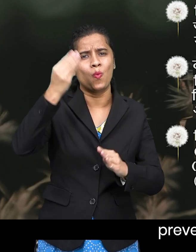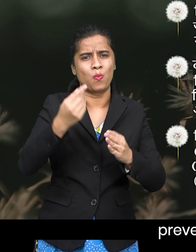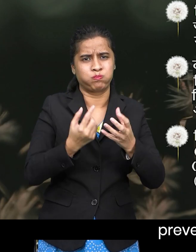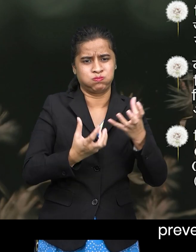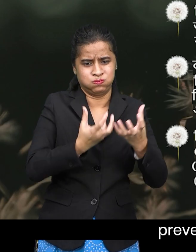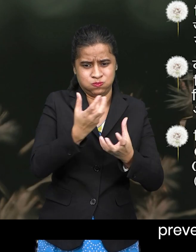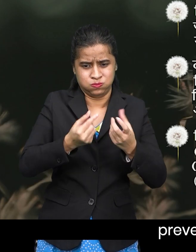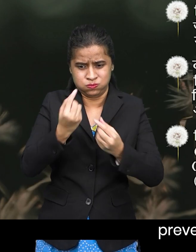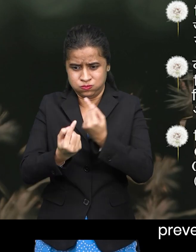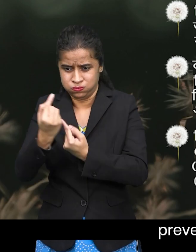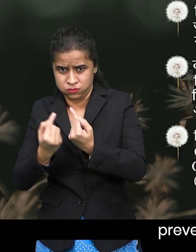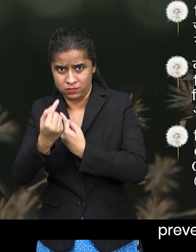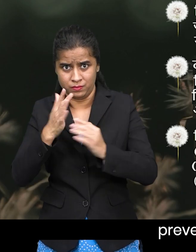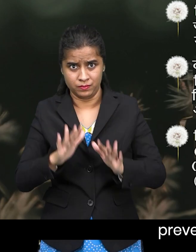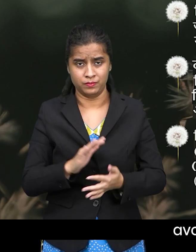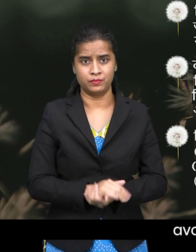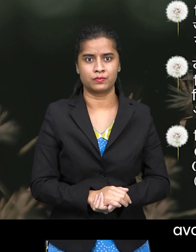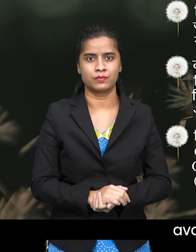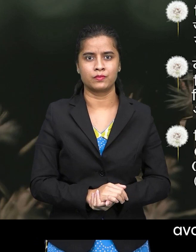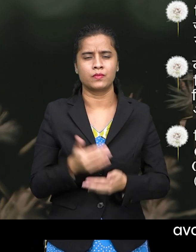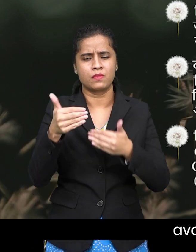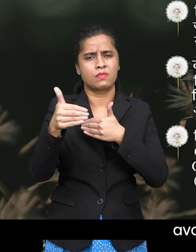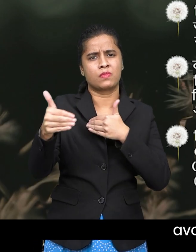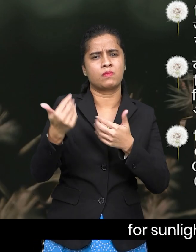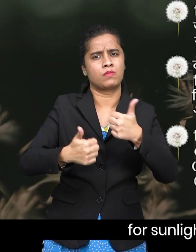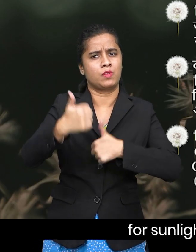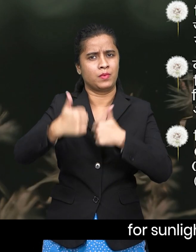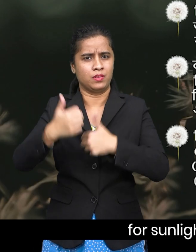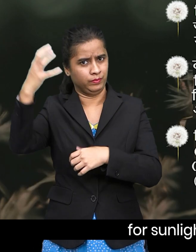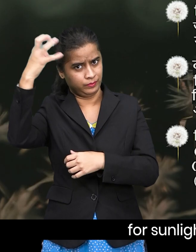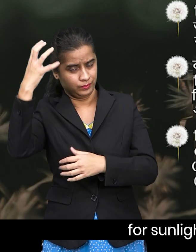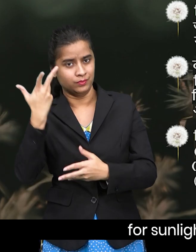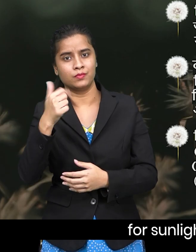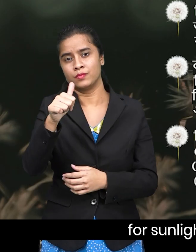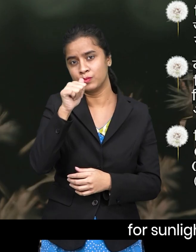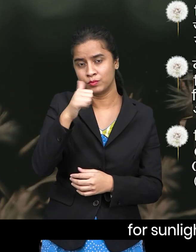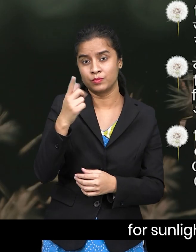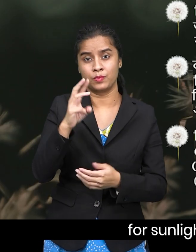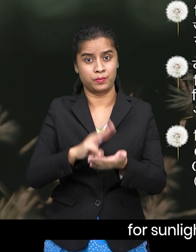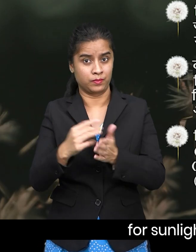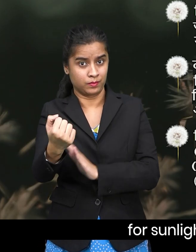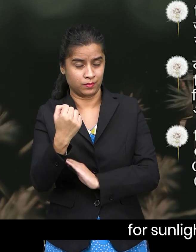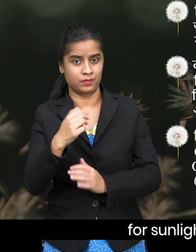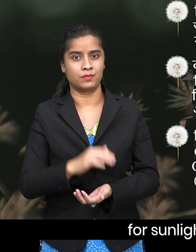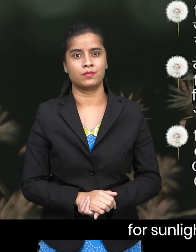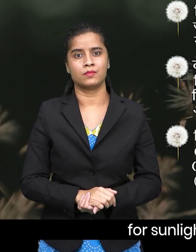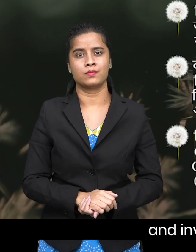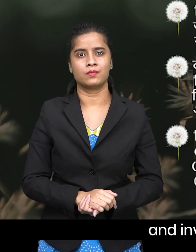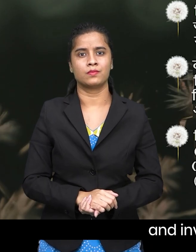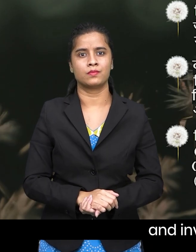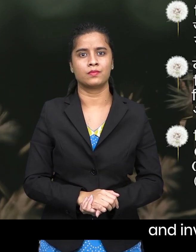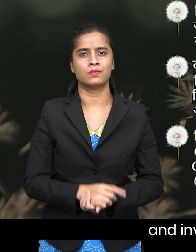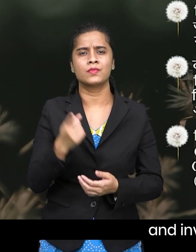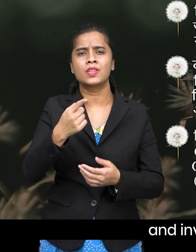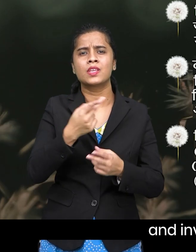प्रकारे आपल्याकडे वेगवेगळ्या ठिकाणी शेंगदाण्याची अनेक झाडे आहेत. लक्षात ठेवण्याचे मुद्दे: बिया एका ठिकाणाहून